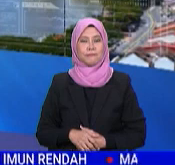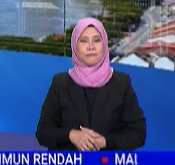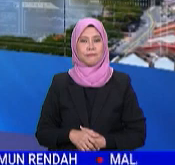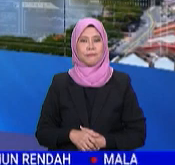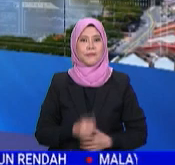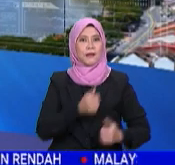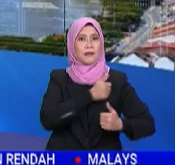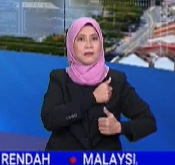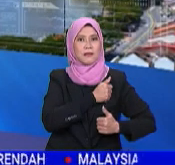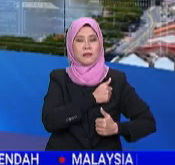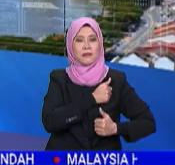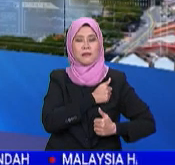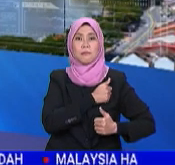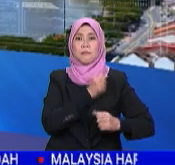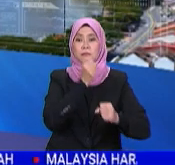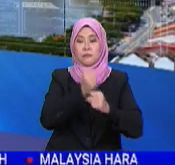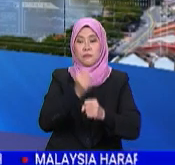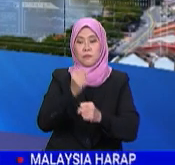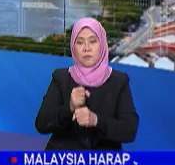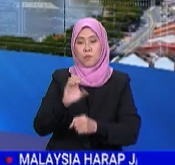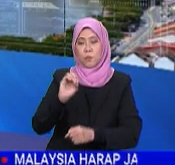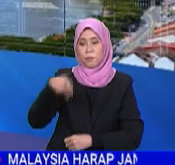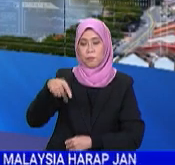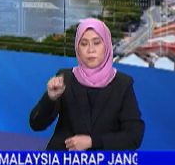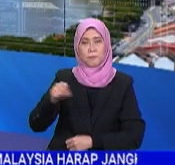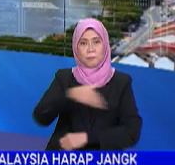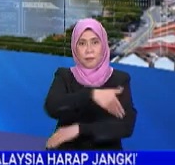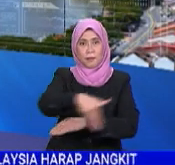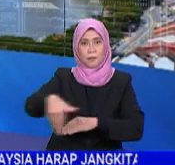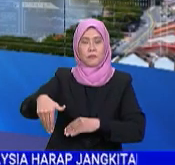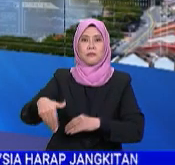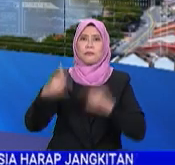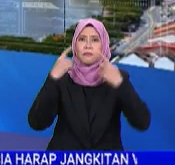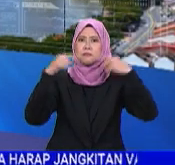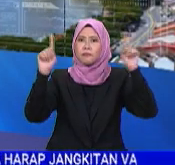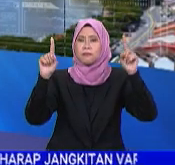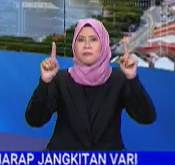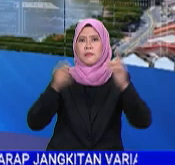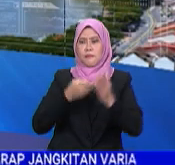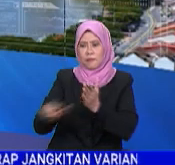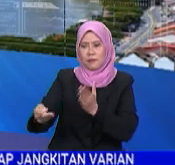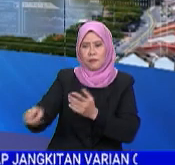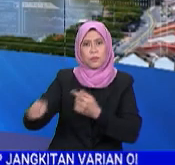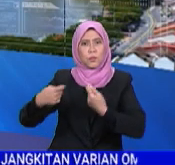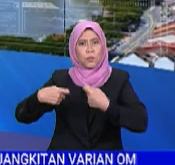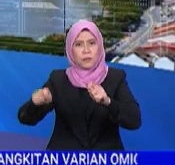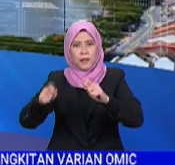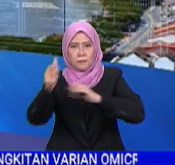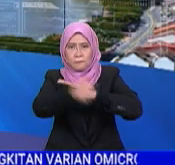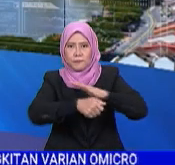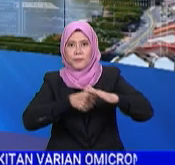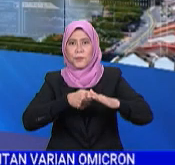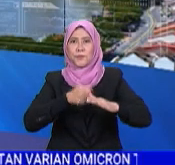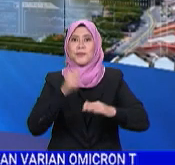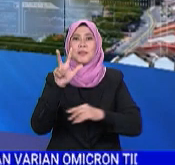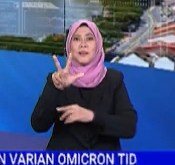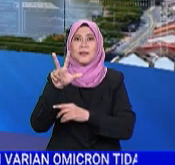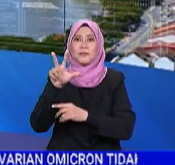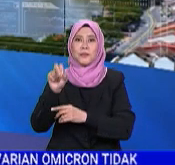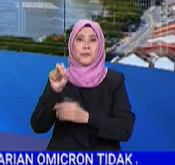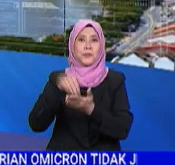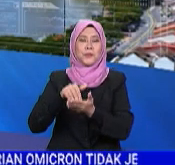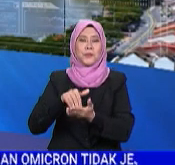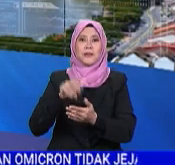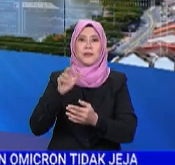anggota tentera Darat yang bertugas dalam Oop benteng di mapolres berjaya menggagalkan cubaan menyelundup 30000k ton